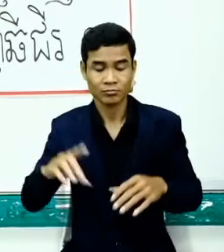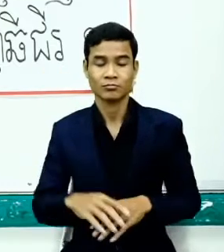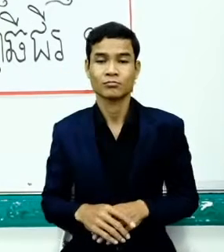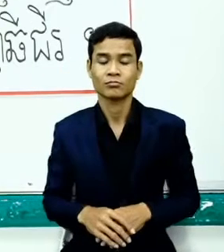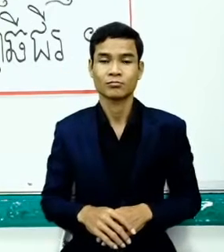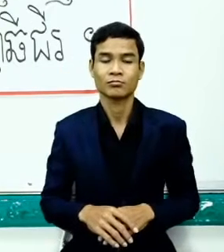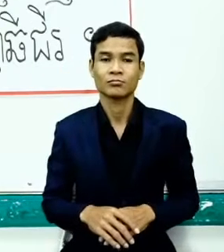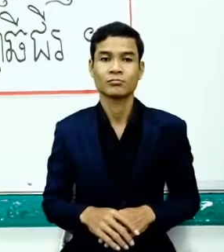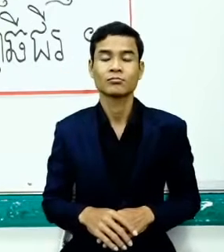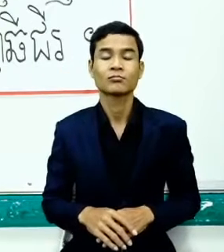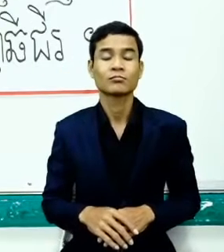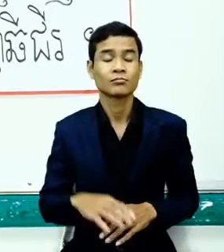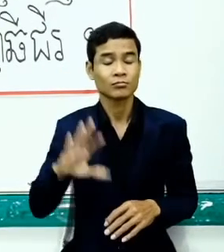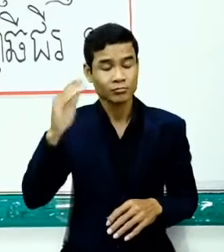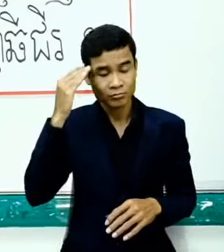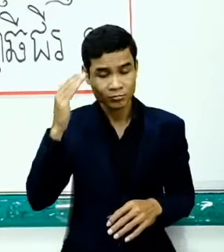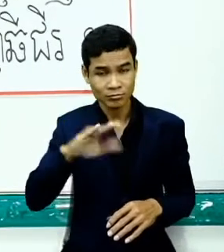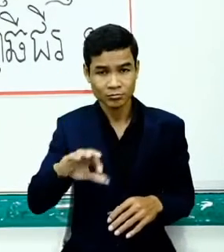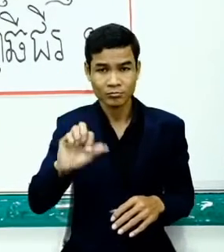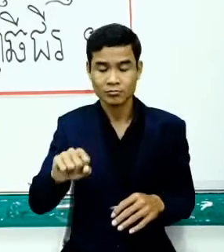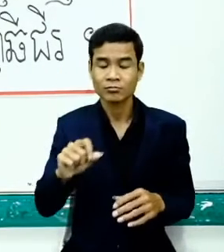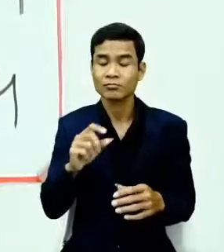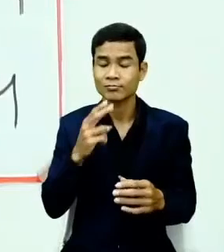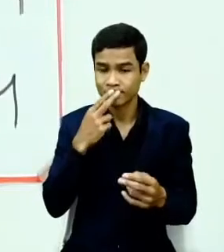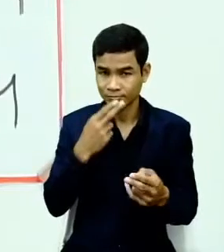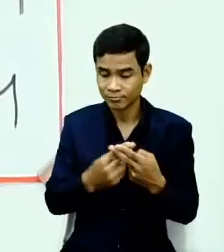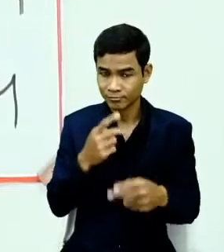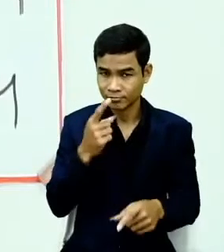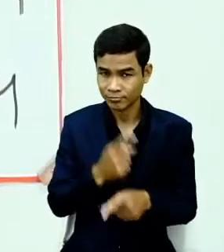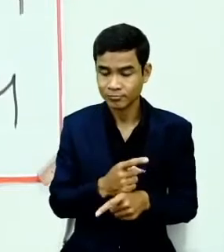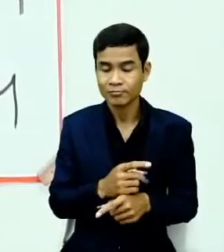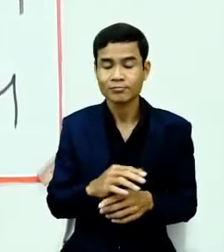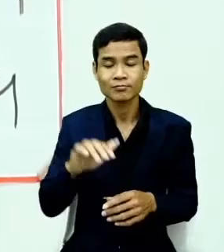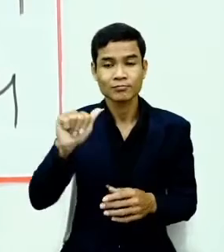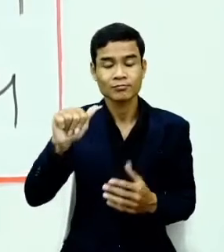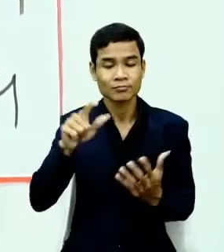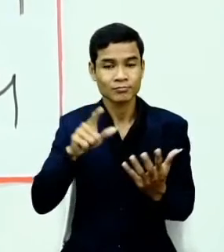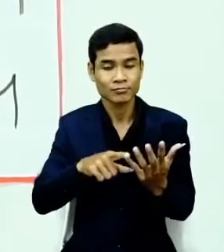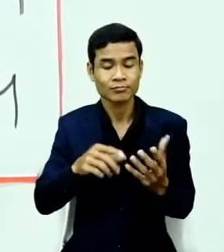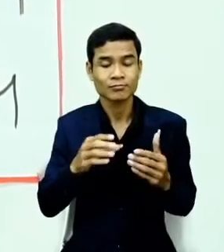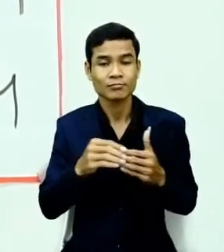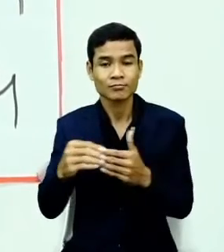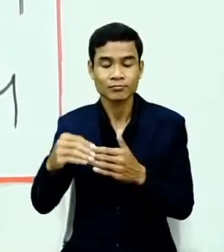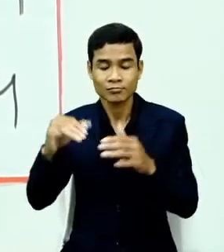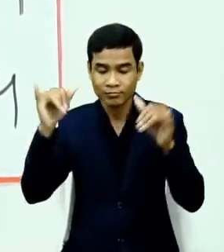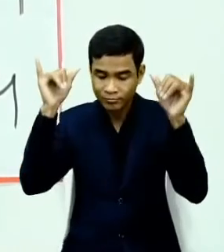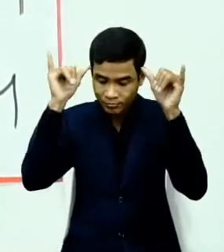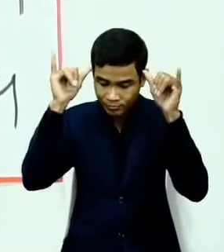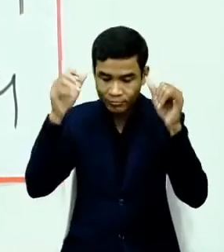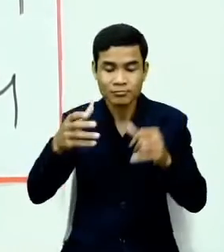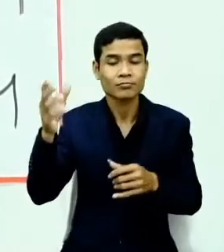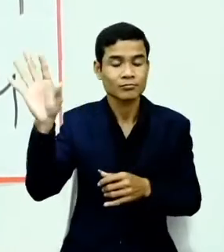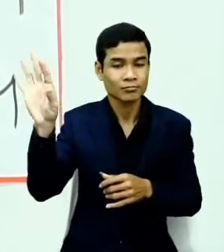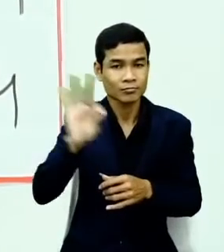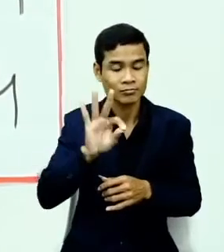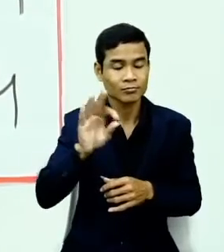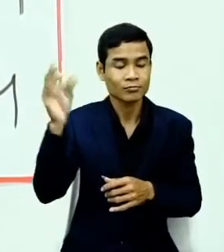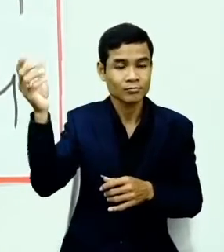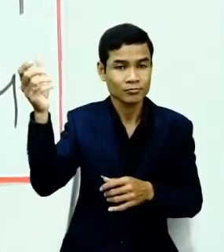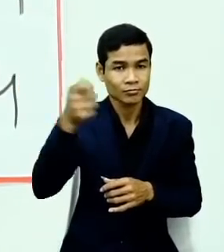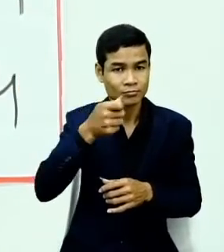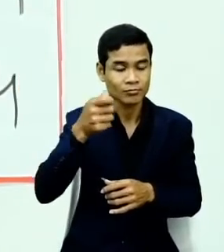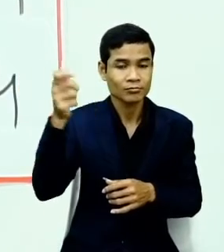ចាអកូនសង្ឃឹមថាកូនប្រកាសជាឆ្លើយបានត្រឹមត្រូវញាគឺគាត់បោះកូនញីទៅបេះអីគេកូនចា